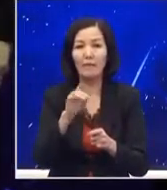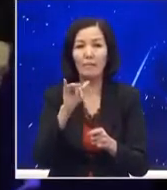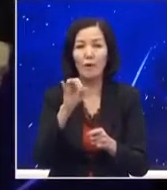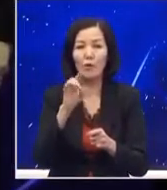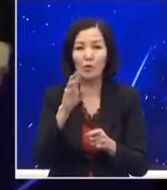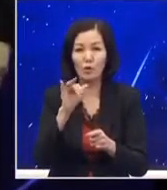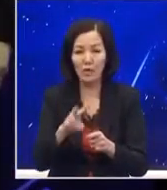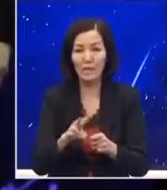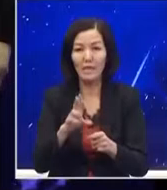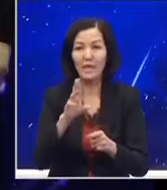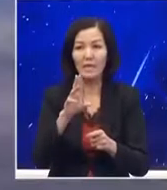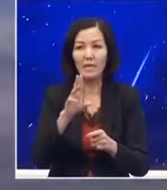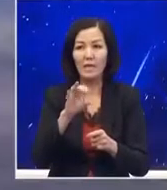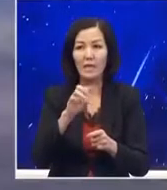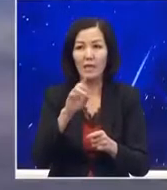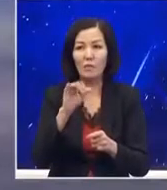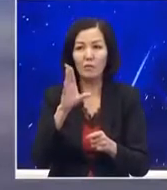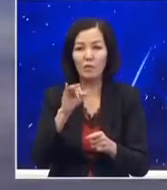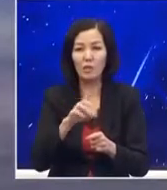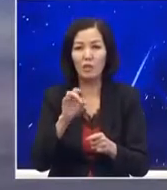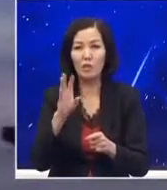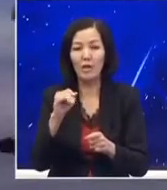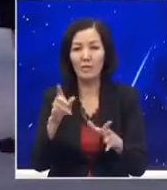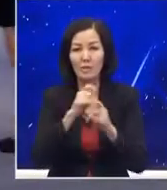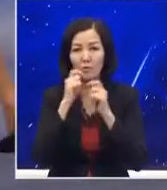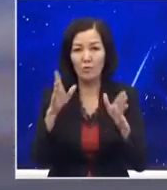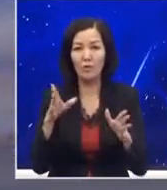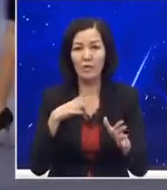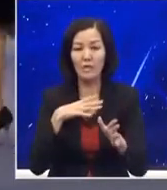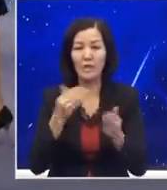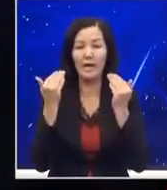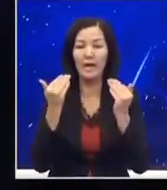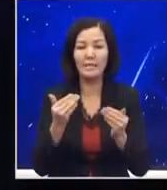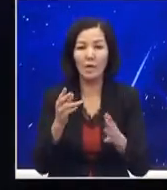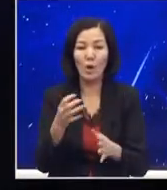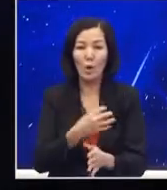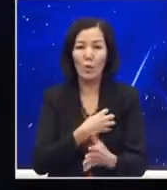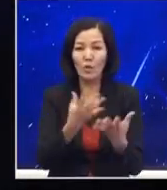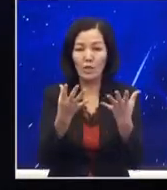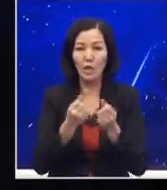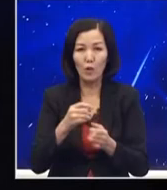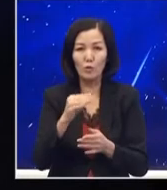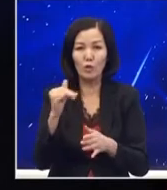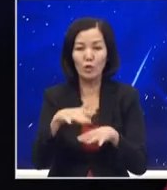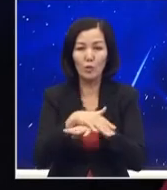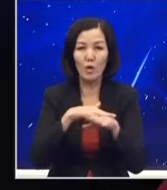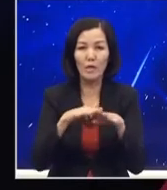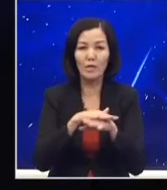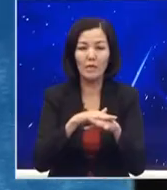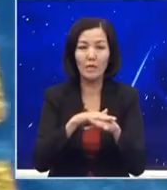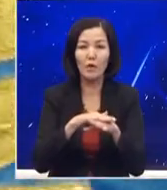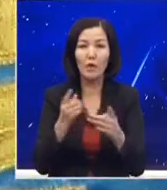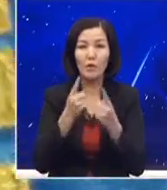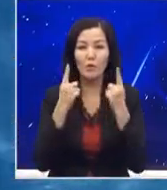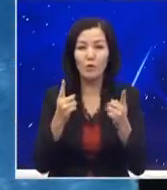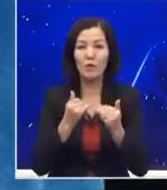ардагері Елеусіз Сұлтанғазиев толықтырды. Туған жердің төріне келіп кеудесіне жарқырай орден тағу жетісулық халық қалаулысы үшін зор